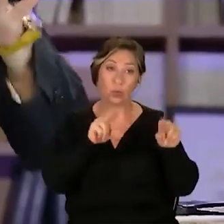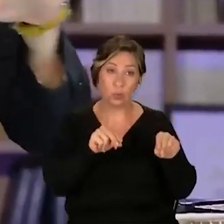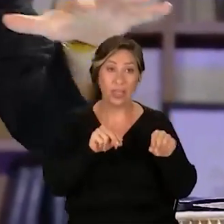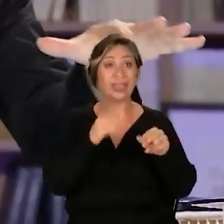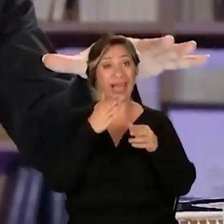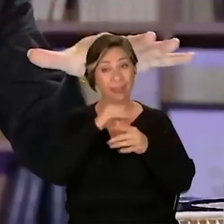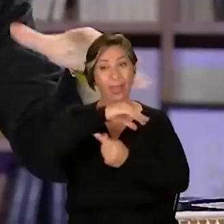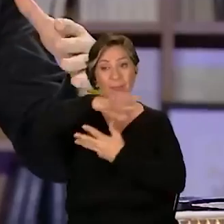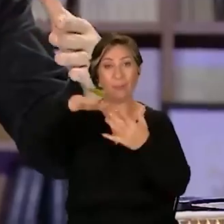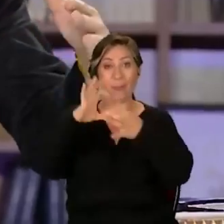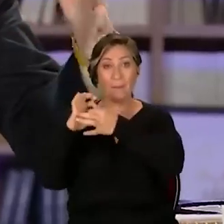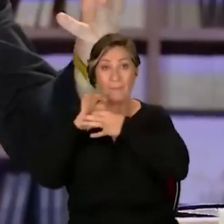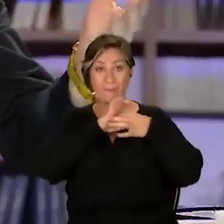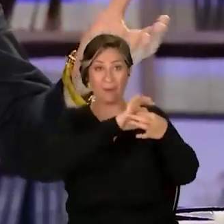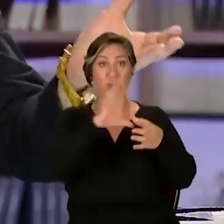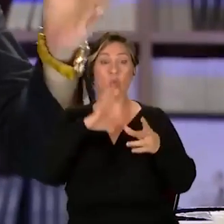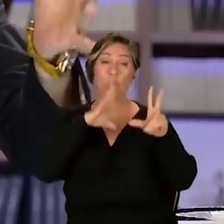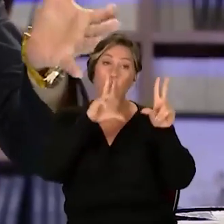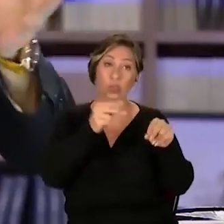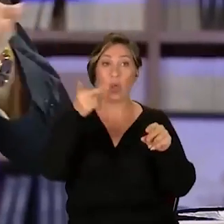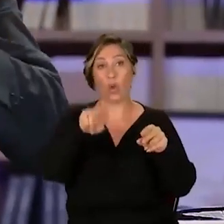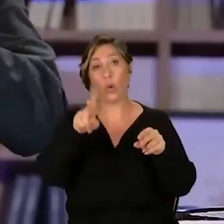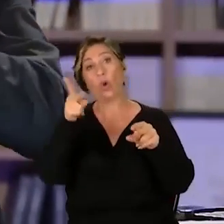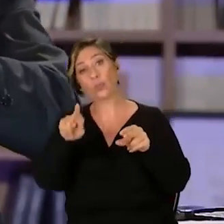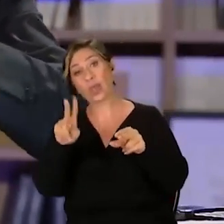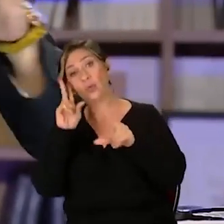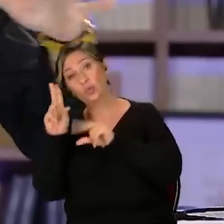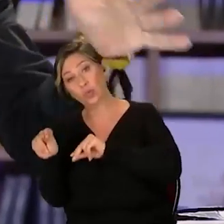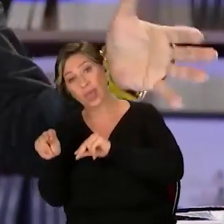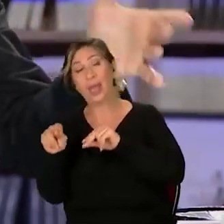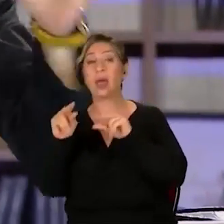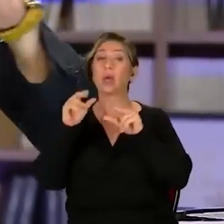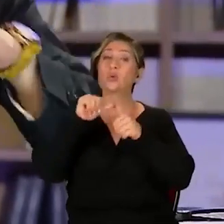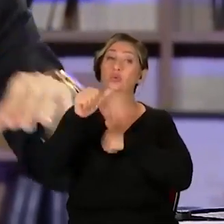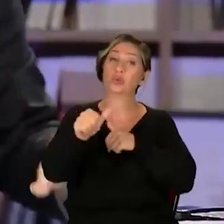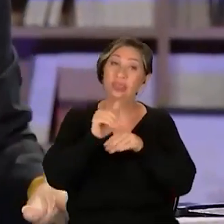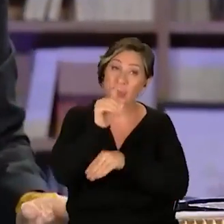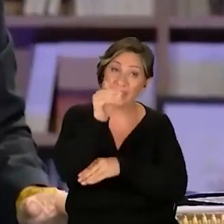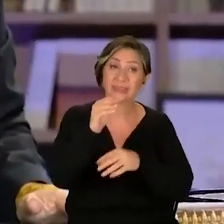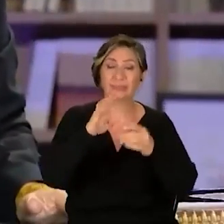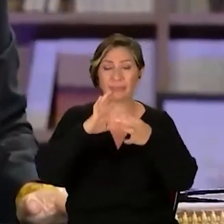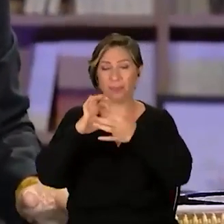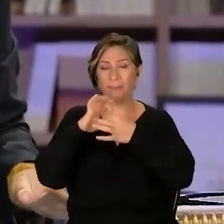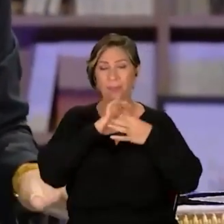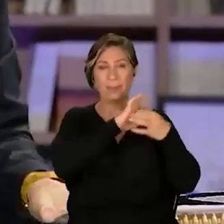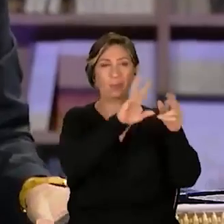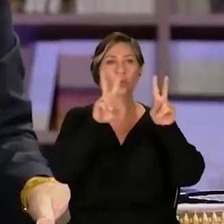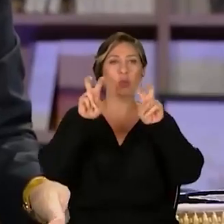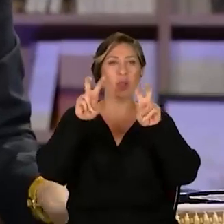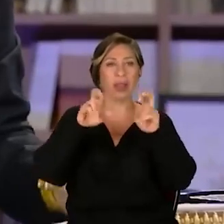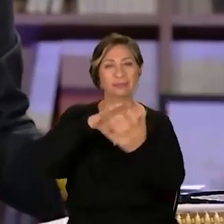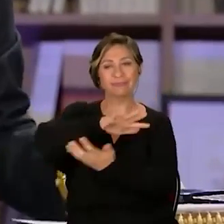ki aslında hepsi birbirine bağlantılıydı. Uykudan ölüme, ölümden uykuya, uzun yaşamaktan uzun uyumaya